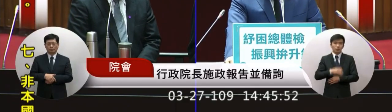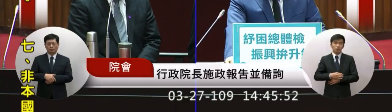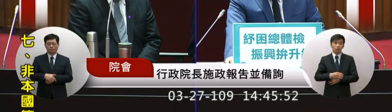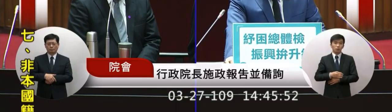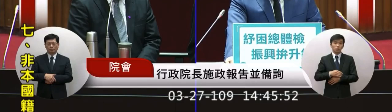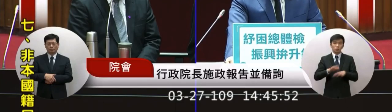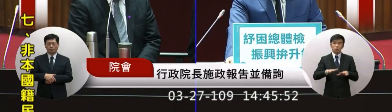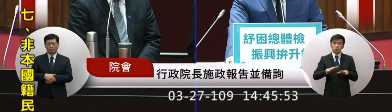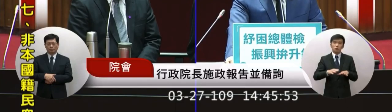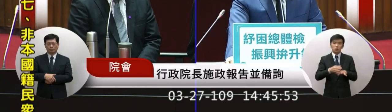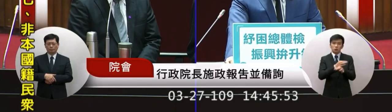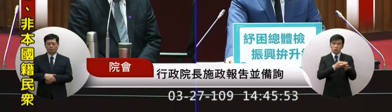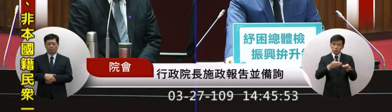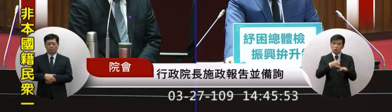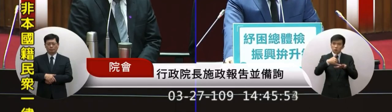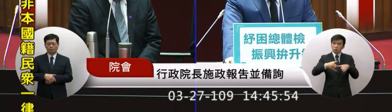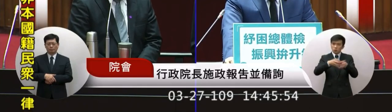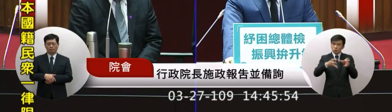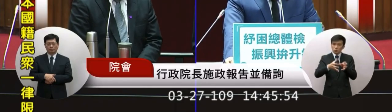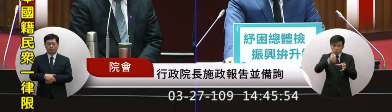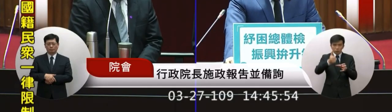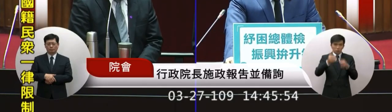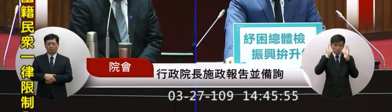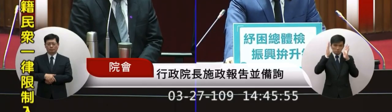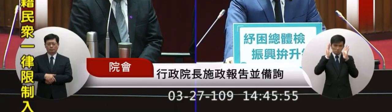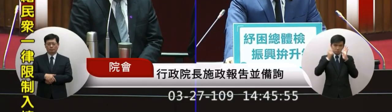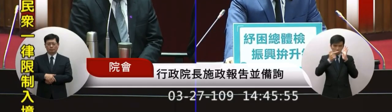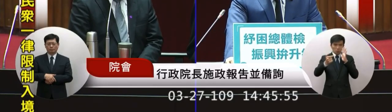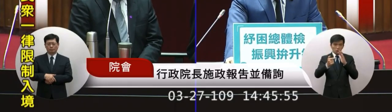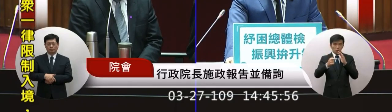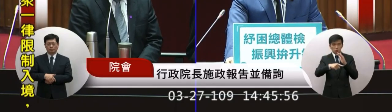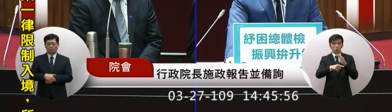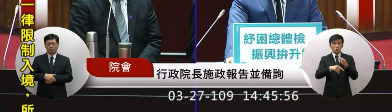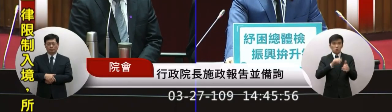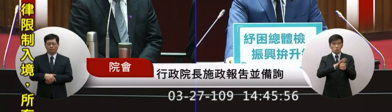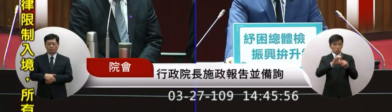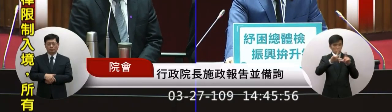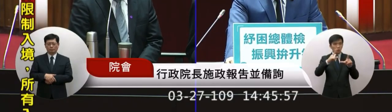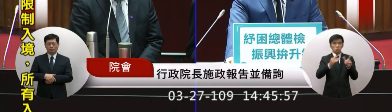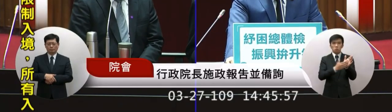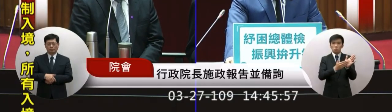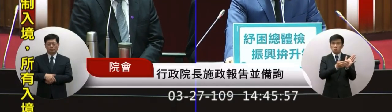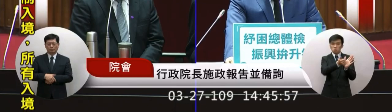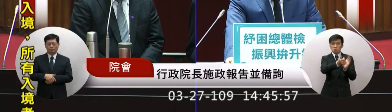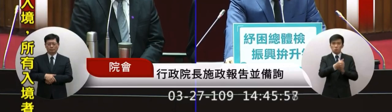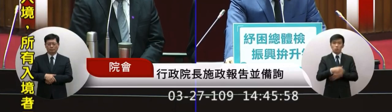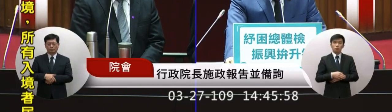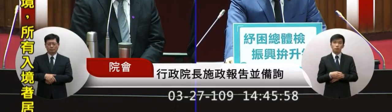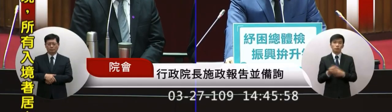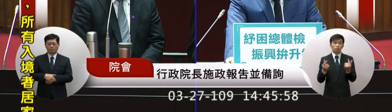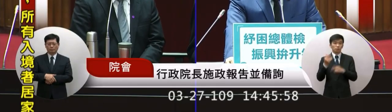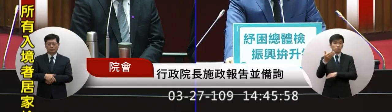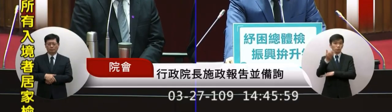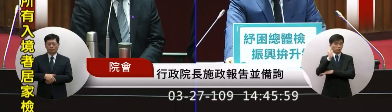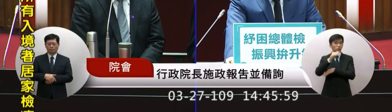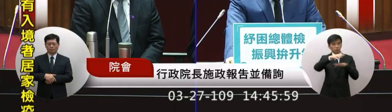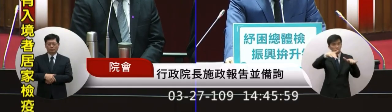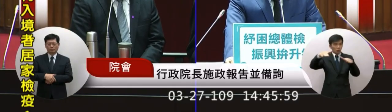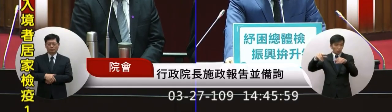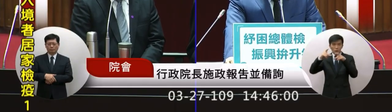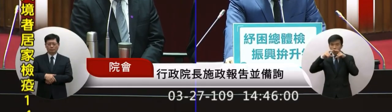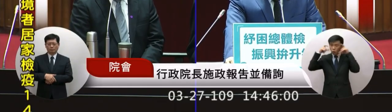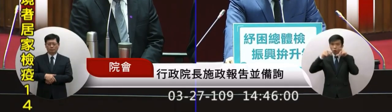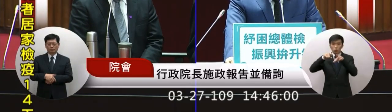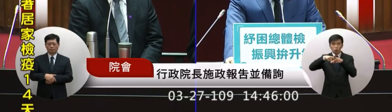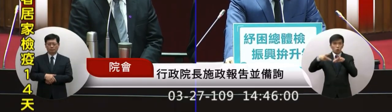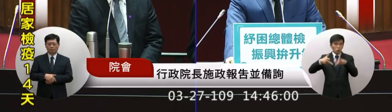长就努力了在第一段防疫的部分哈，功不可没哈，本席给予高度的肯定哈，包括组成这个国家队的这口罩队，